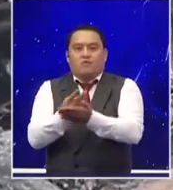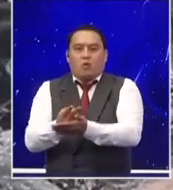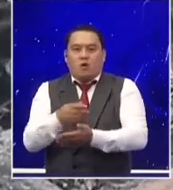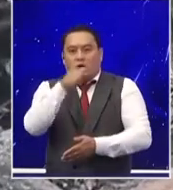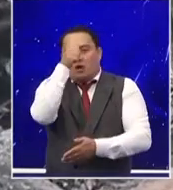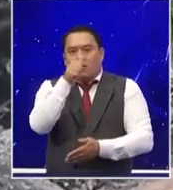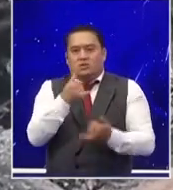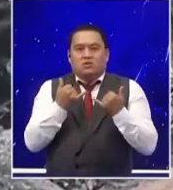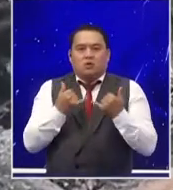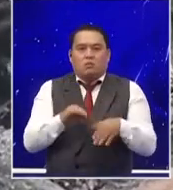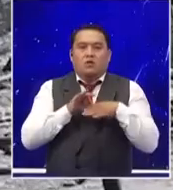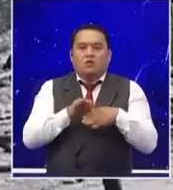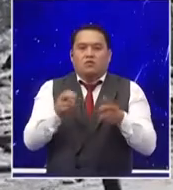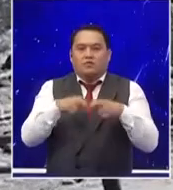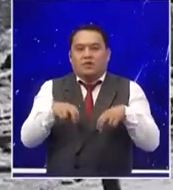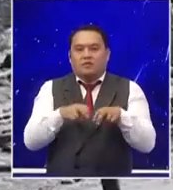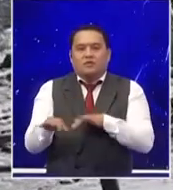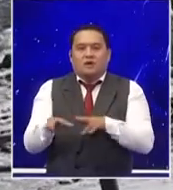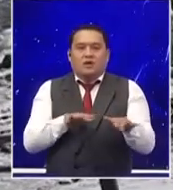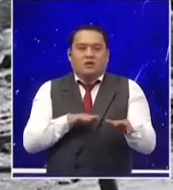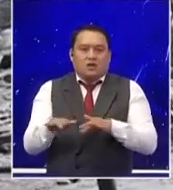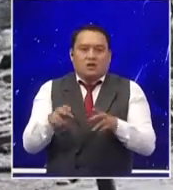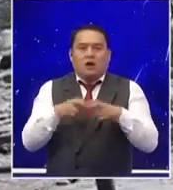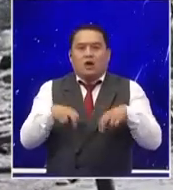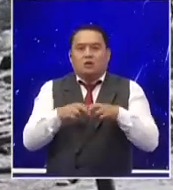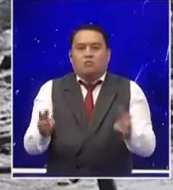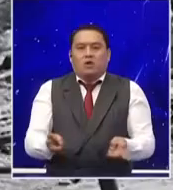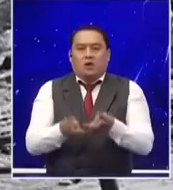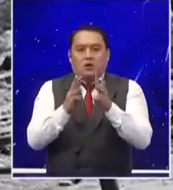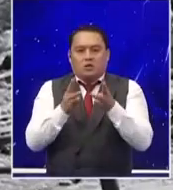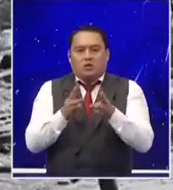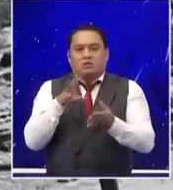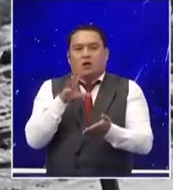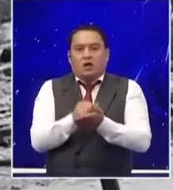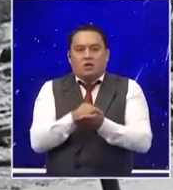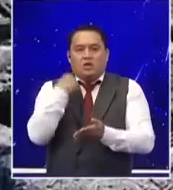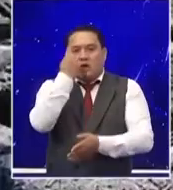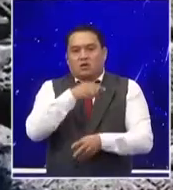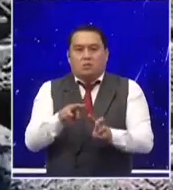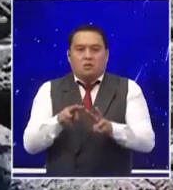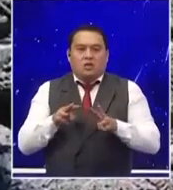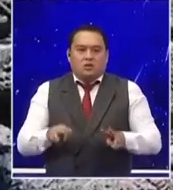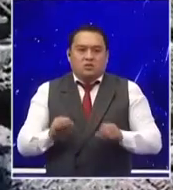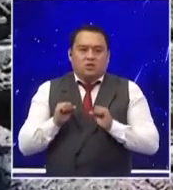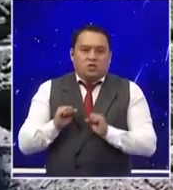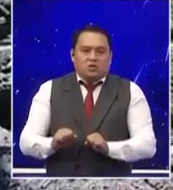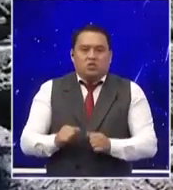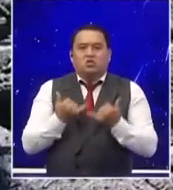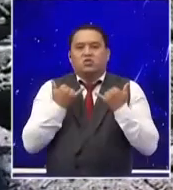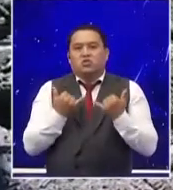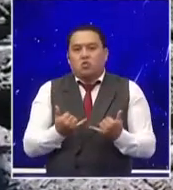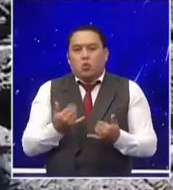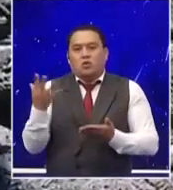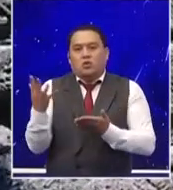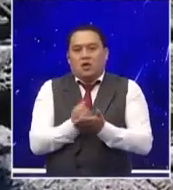грецию сейчас с ними проводятся следственные действия преследованием пожара на лесбосе занимается лично министр защиты граждан сейчас